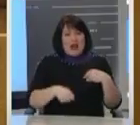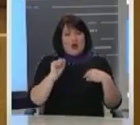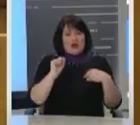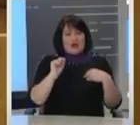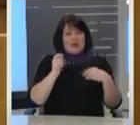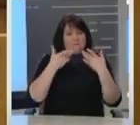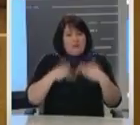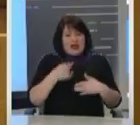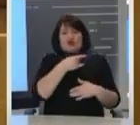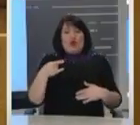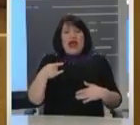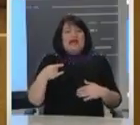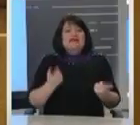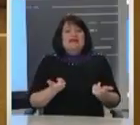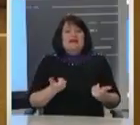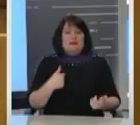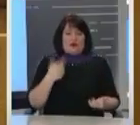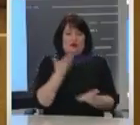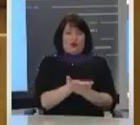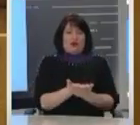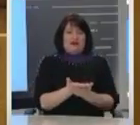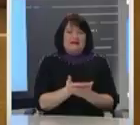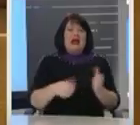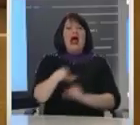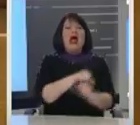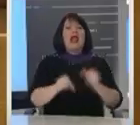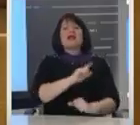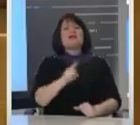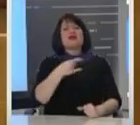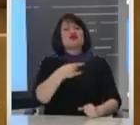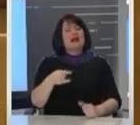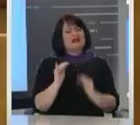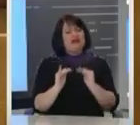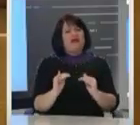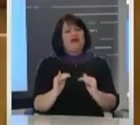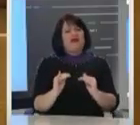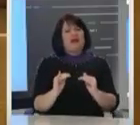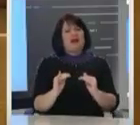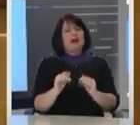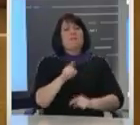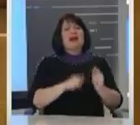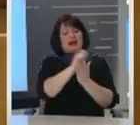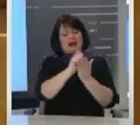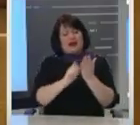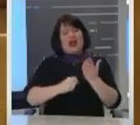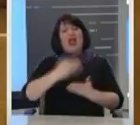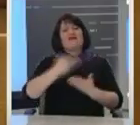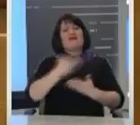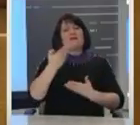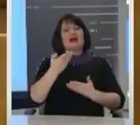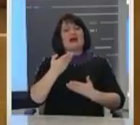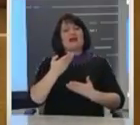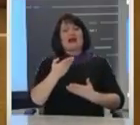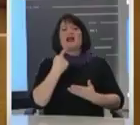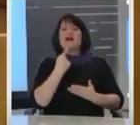του. Η δική μου πρόταση βέβαια είναι να μην αντικατασταθεί ο κύριος Ζουράρης, γιατί υπάρχουν κάποιοι ορθογράφοι που ασχολούνται συνεχώς με τα